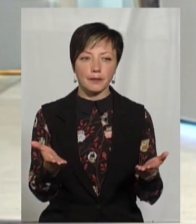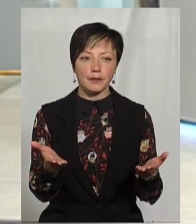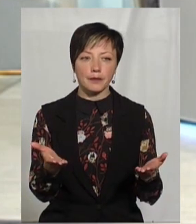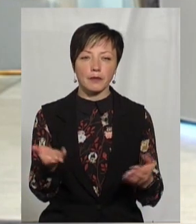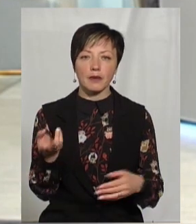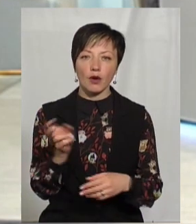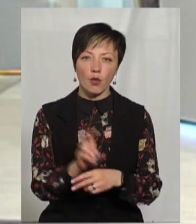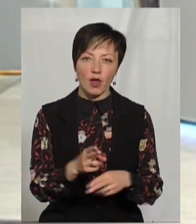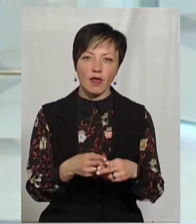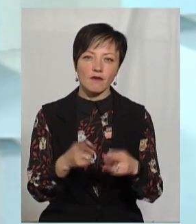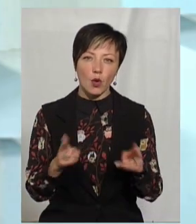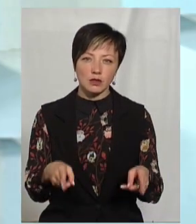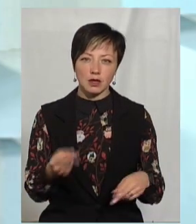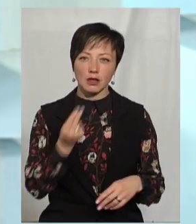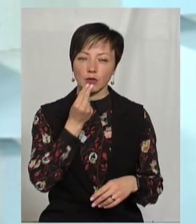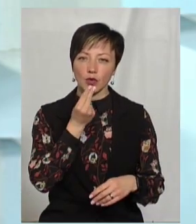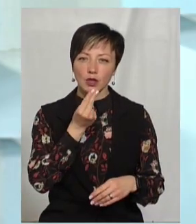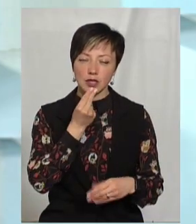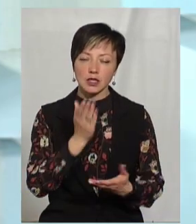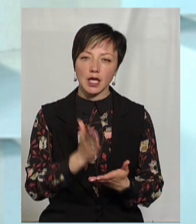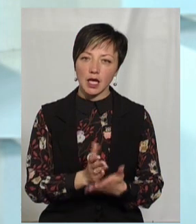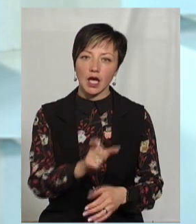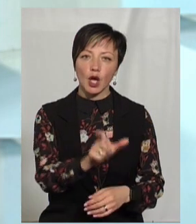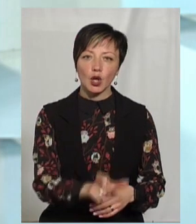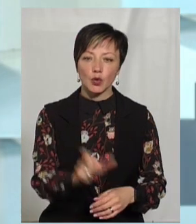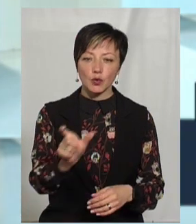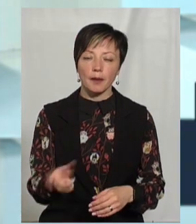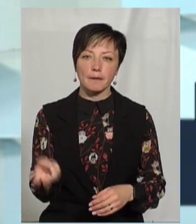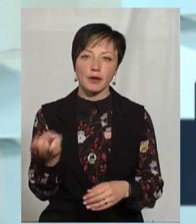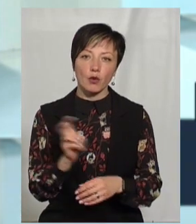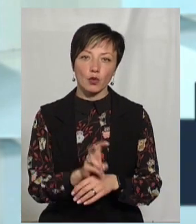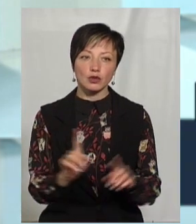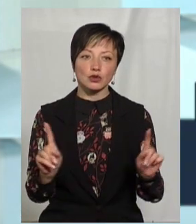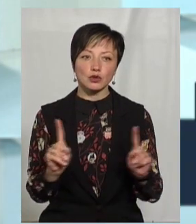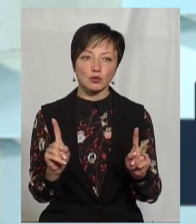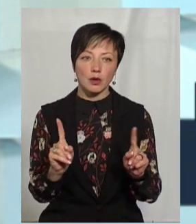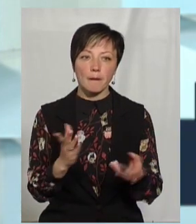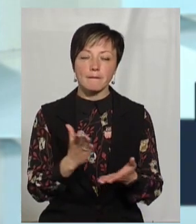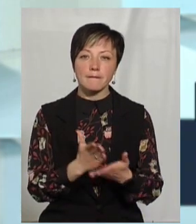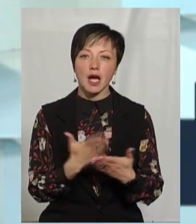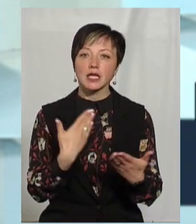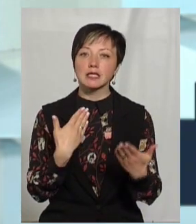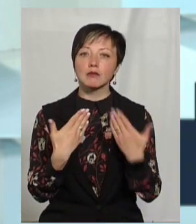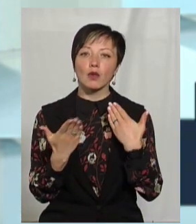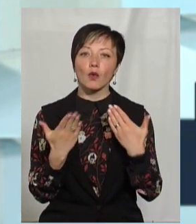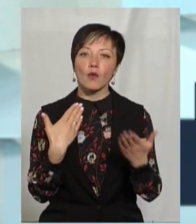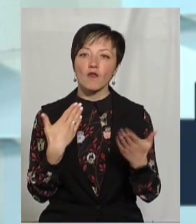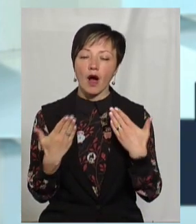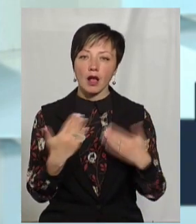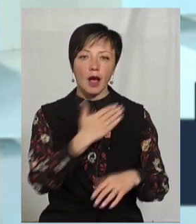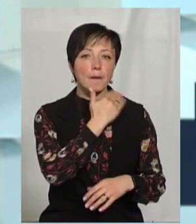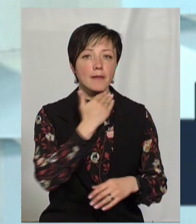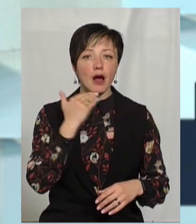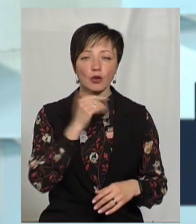приходять на вокзал, щоб поїсти. Є люди, котрі приходять, щоб мати спілкування.